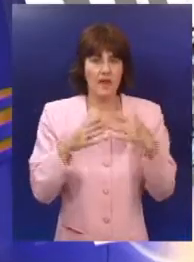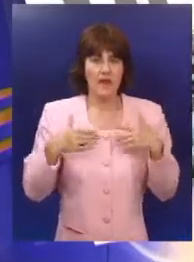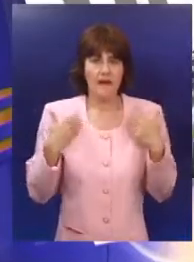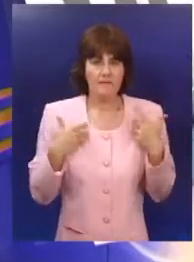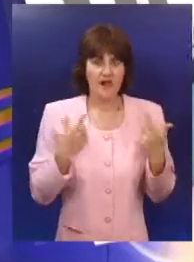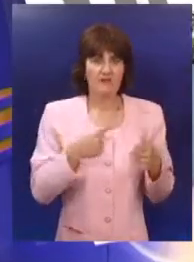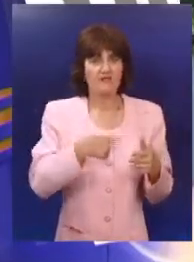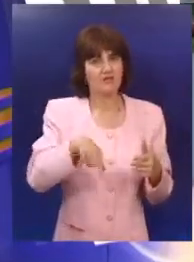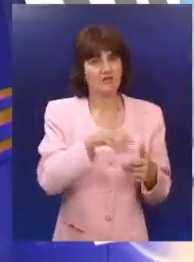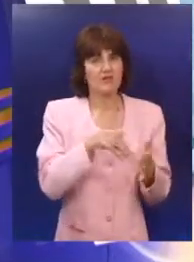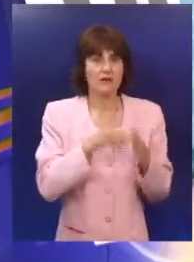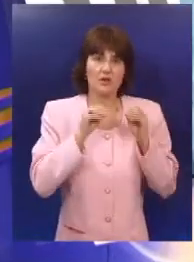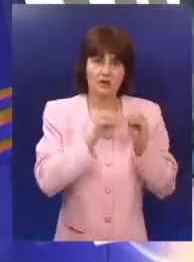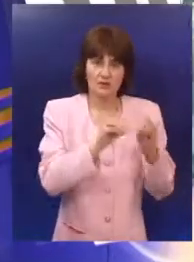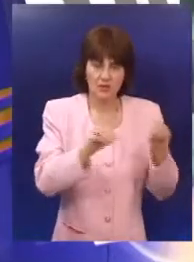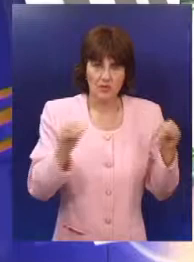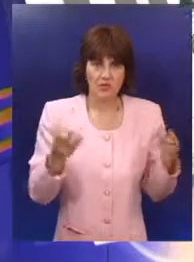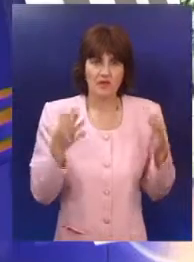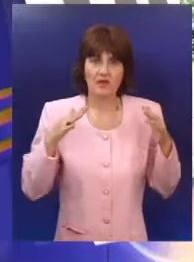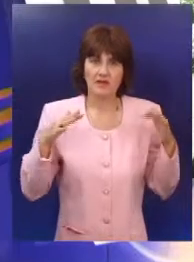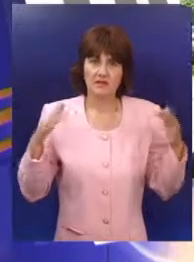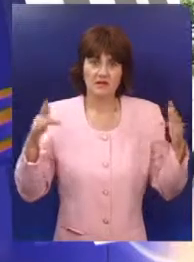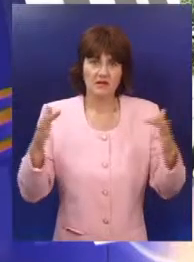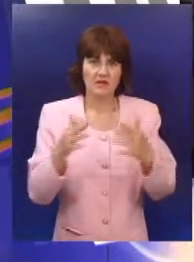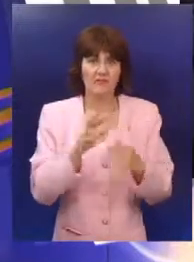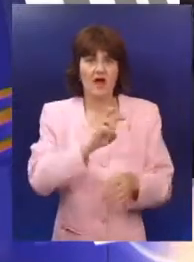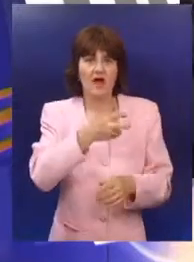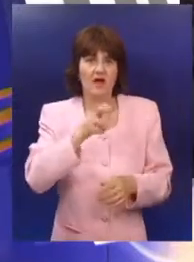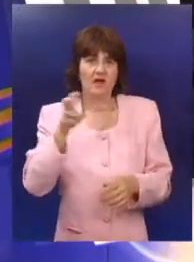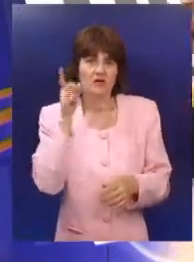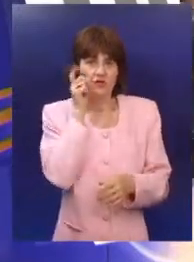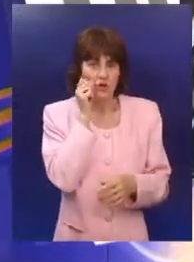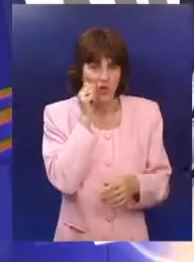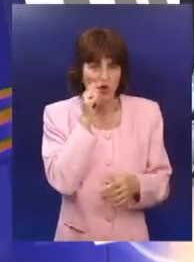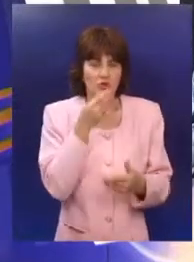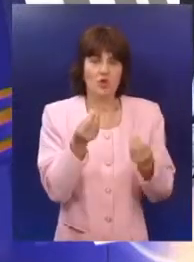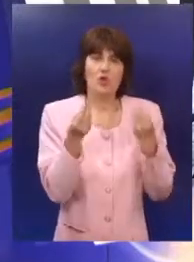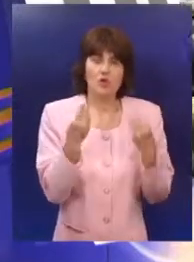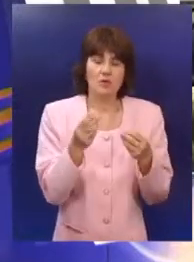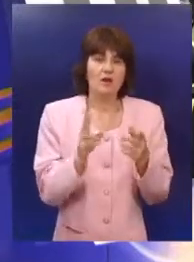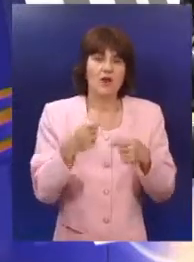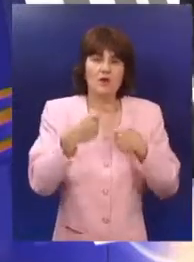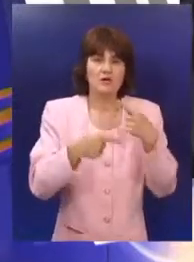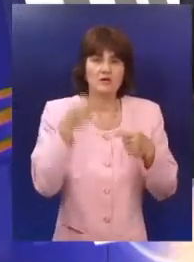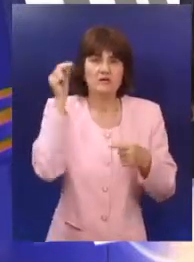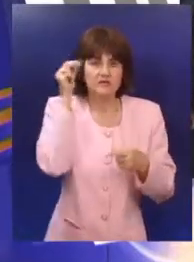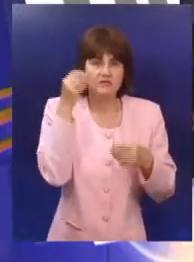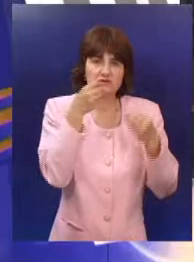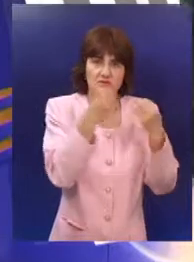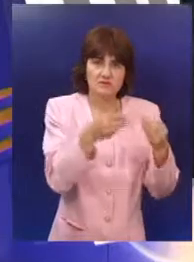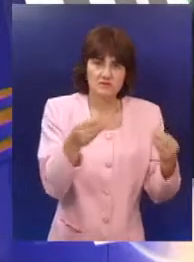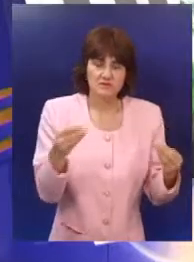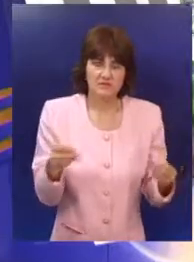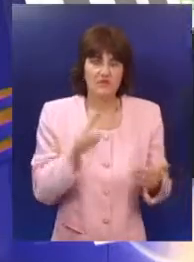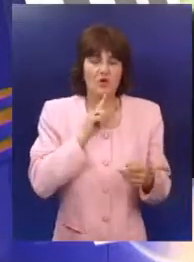motociklista, rade i sami bajkeri. Moto susreti gdje se sakupljaju različite generacije motociklista odlična su prilika da se razmene iskustva